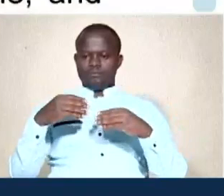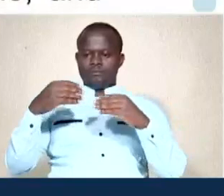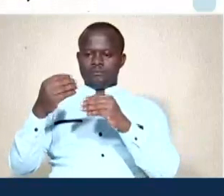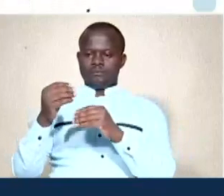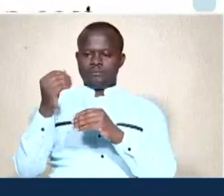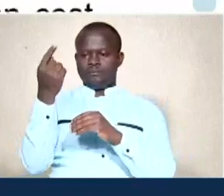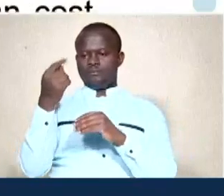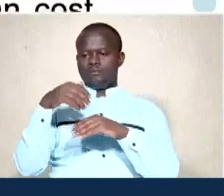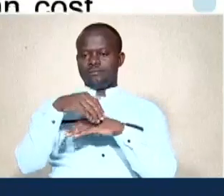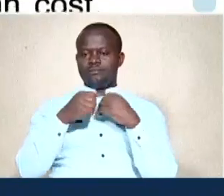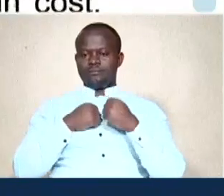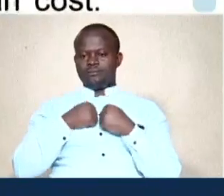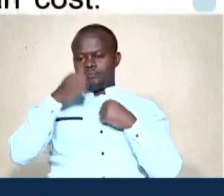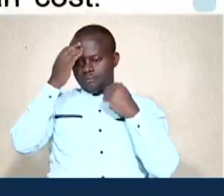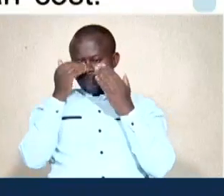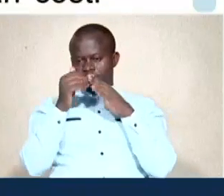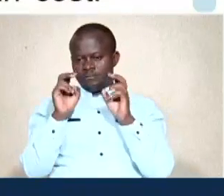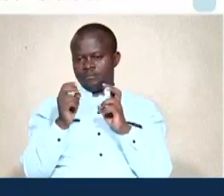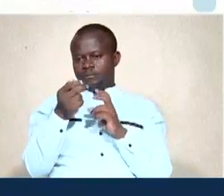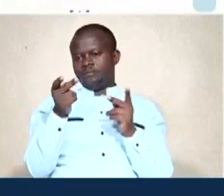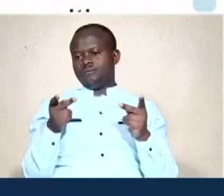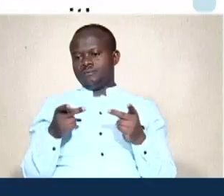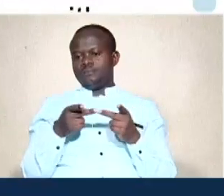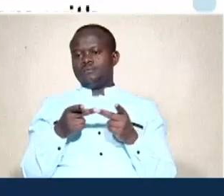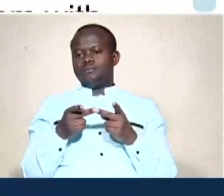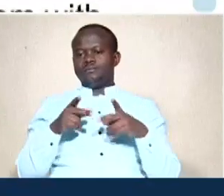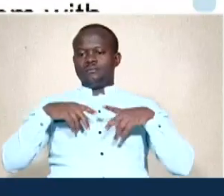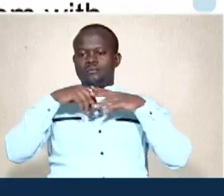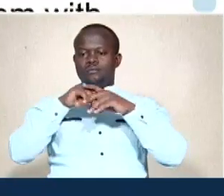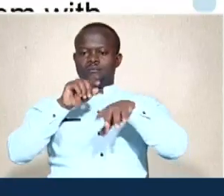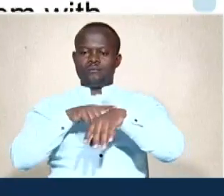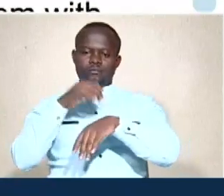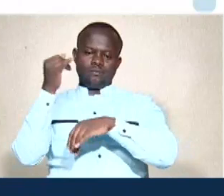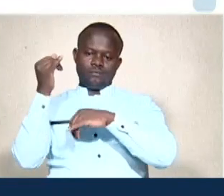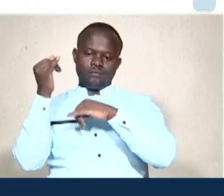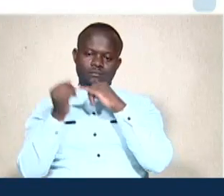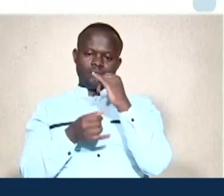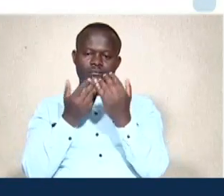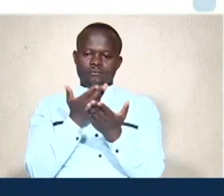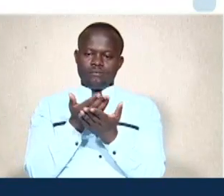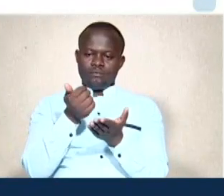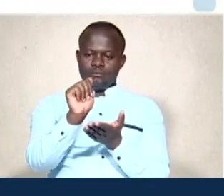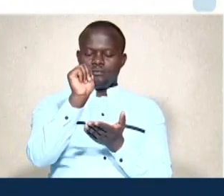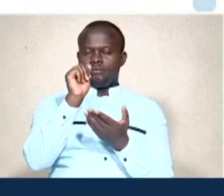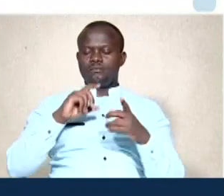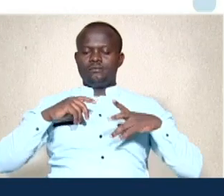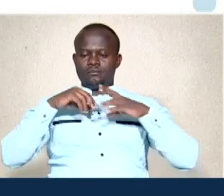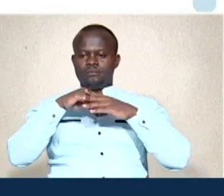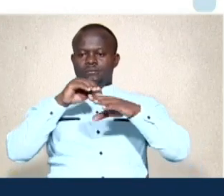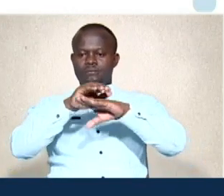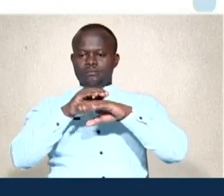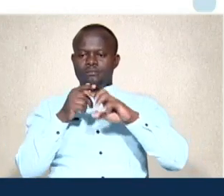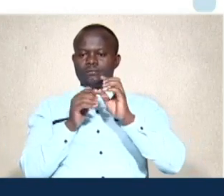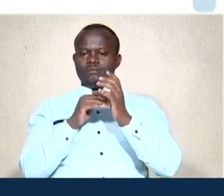mu Rwanda kugira ngo abe ariho baba mu gihe hagisuzumwa ubusabe bwabo bwo kuba mu Bwongereza. Gusa